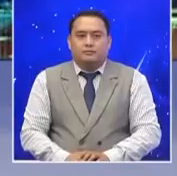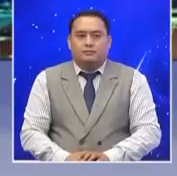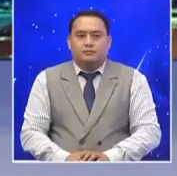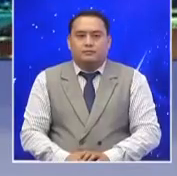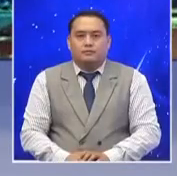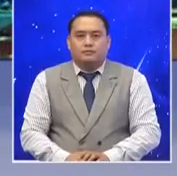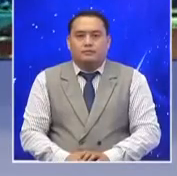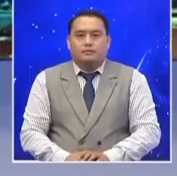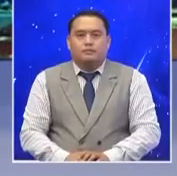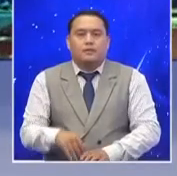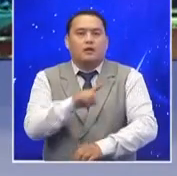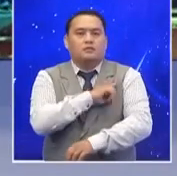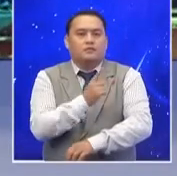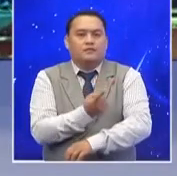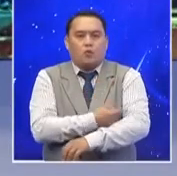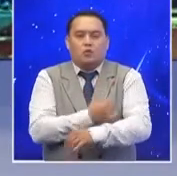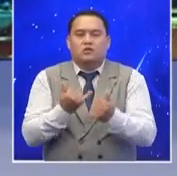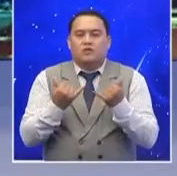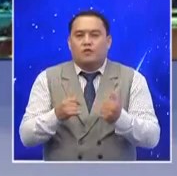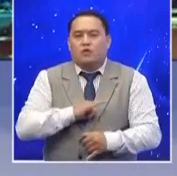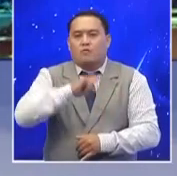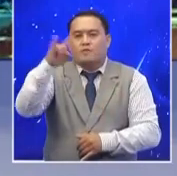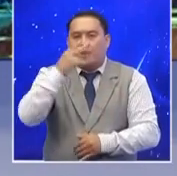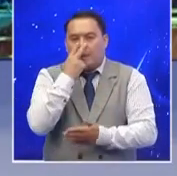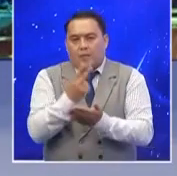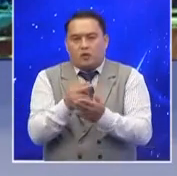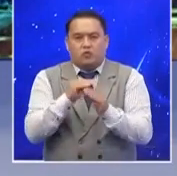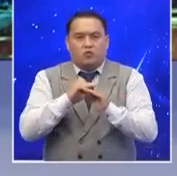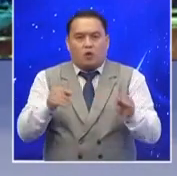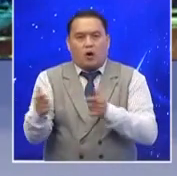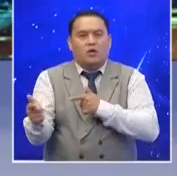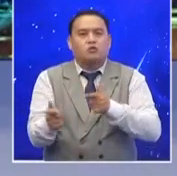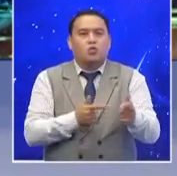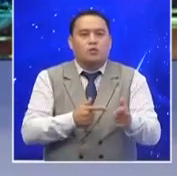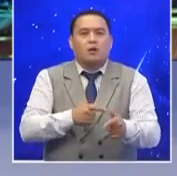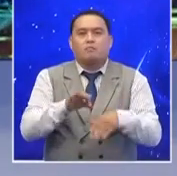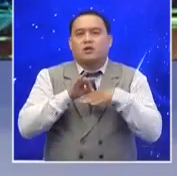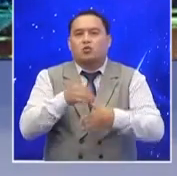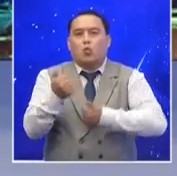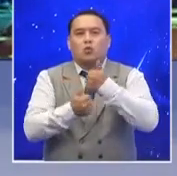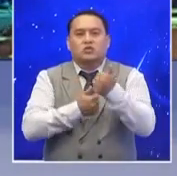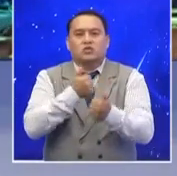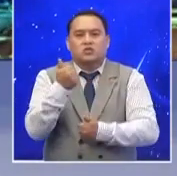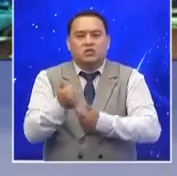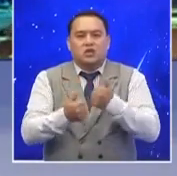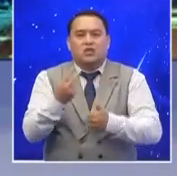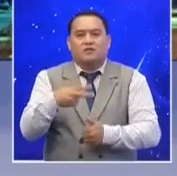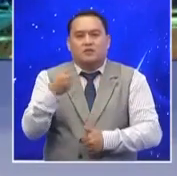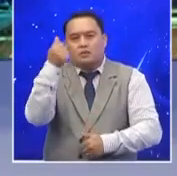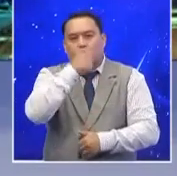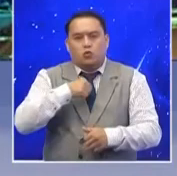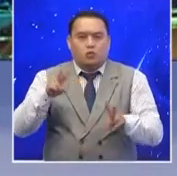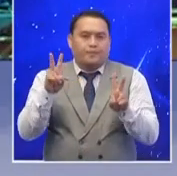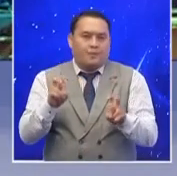Летчики в небо. Силы воздушной обороны Казахстана продемонстрировали уровень своей боевой подготовки на прошедших учениях «Чистое небо»